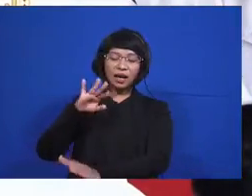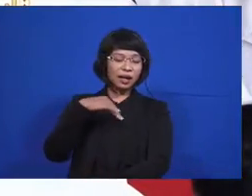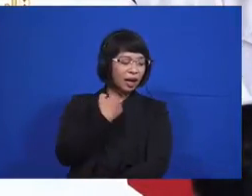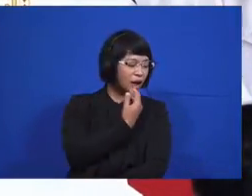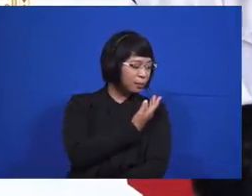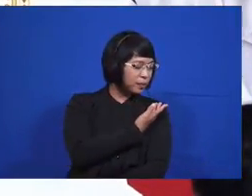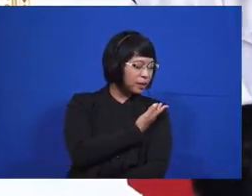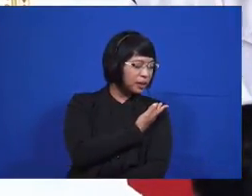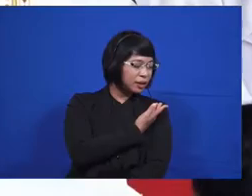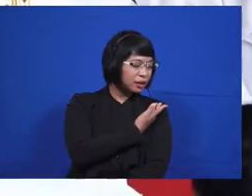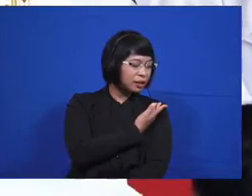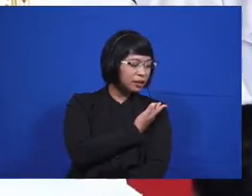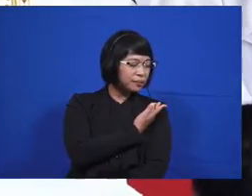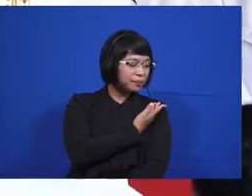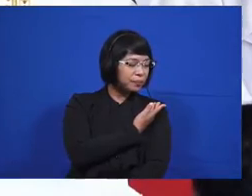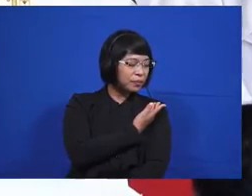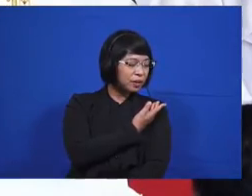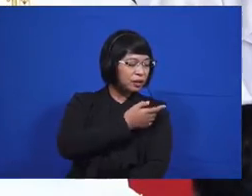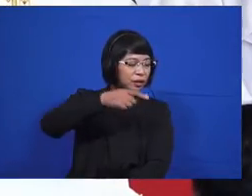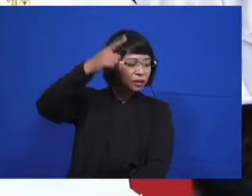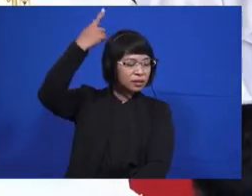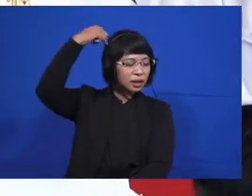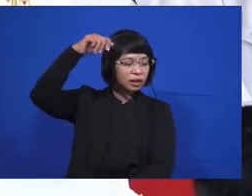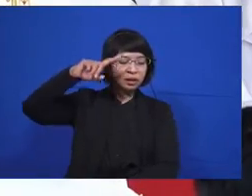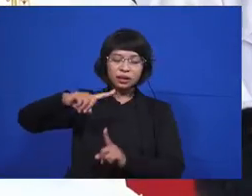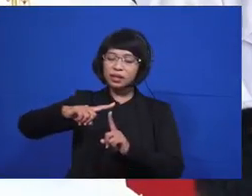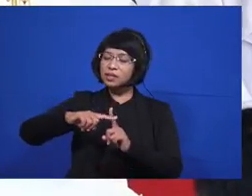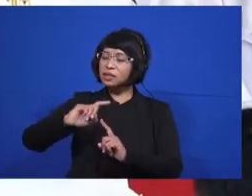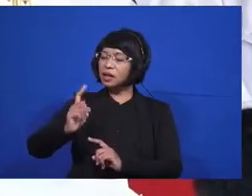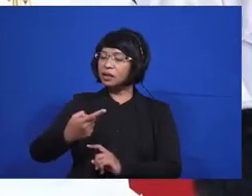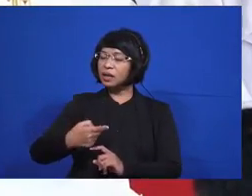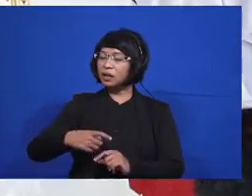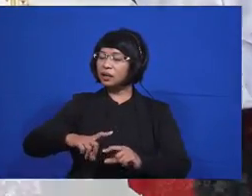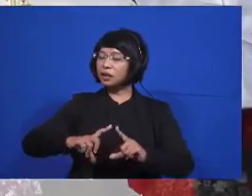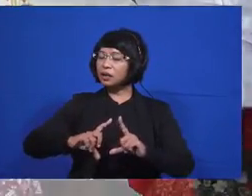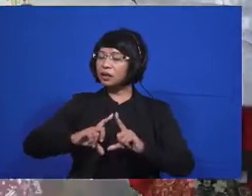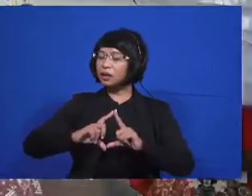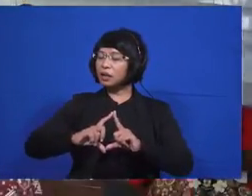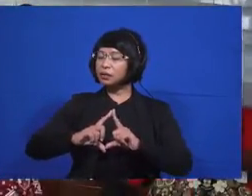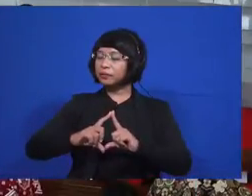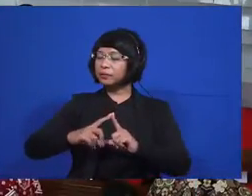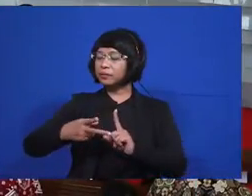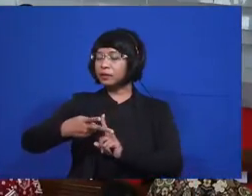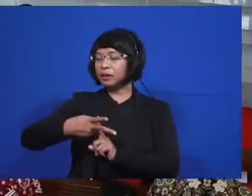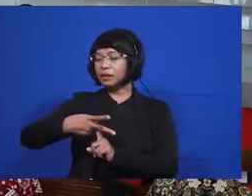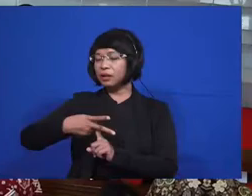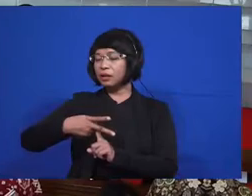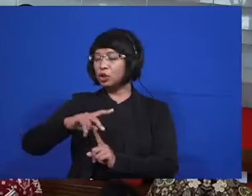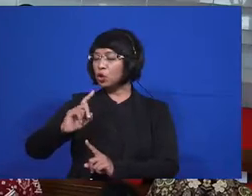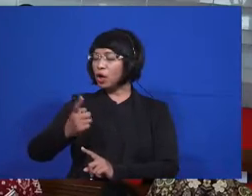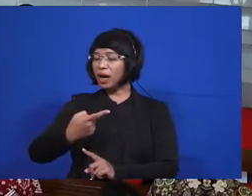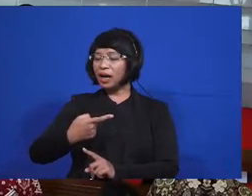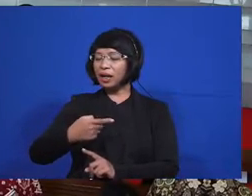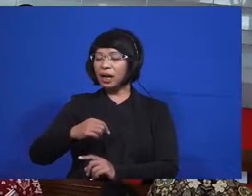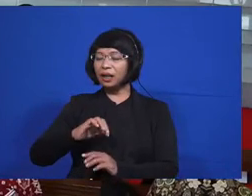doakanlah kami. Santa Teresia dari Avila,